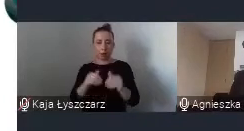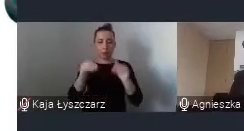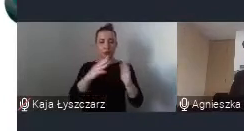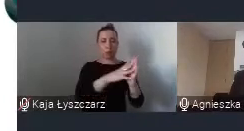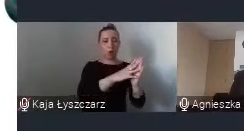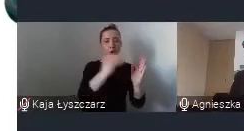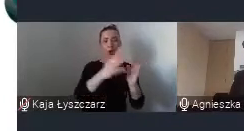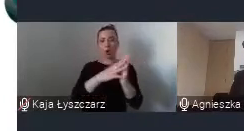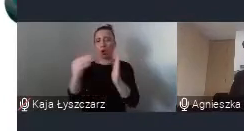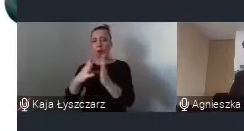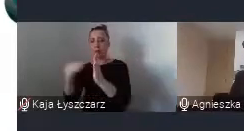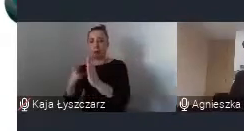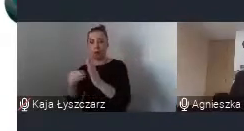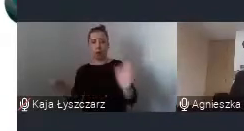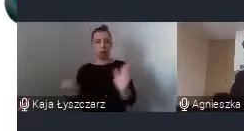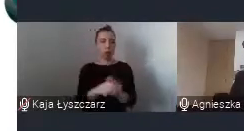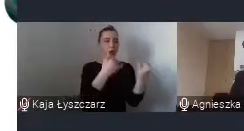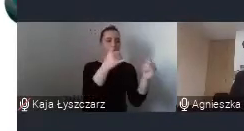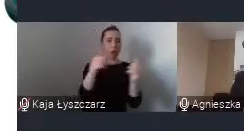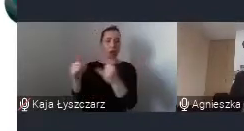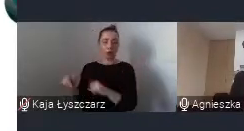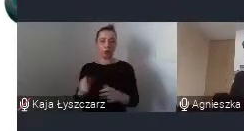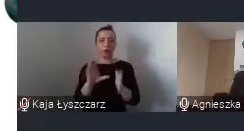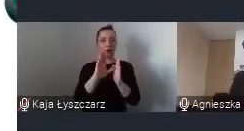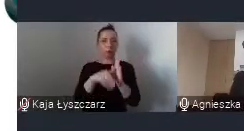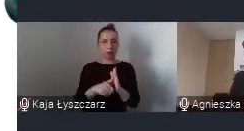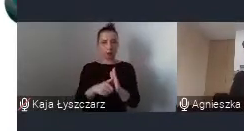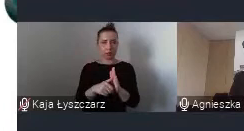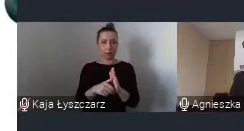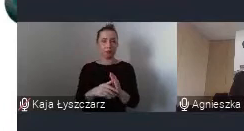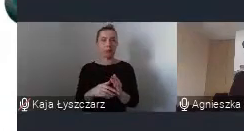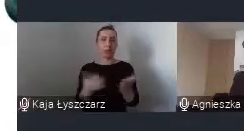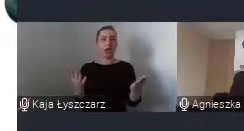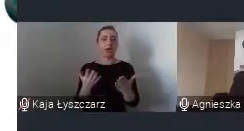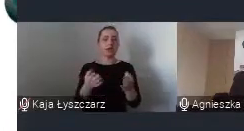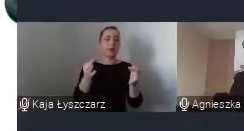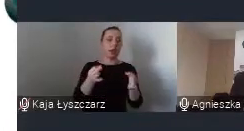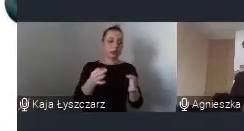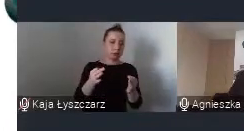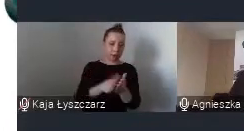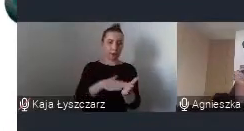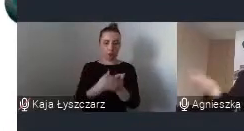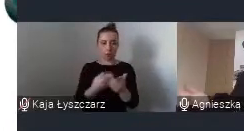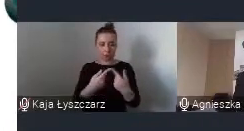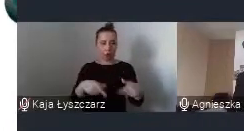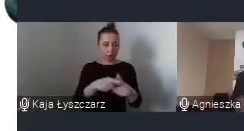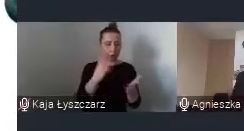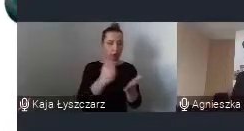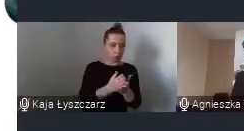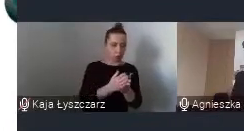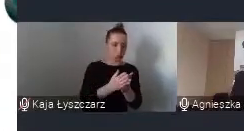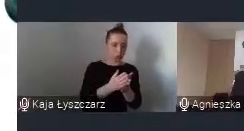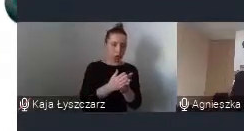replikować w innych miastach, które teraz są realizowane w postaci pilotaży, ale można je rozwijać,